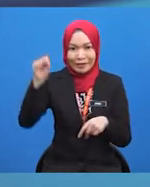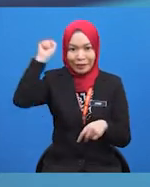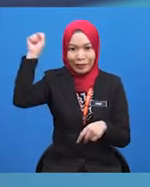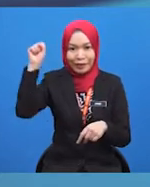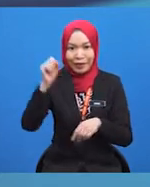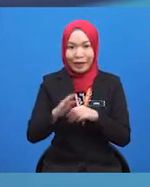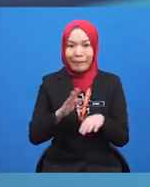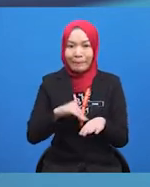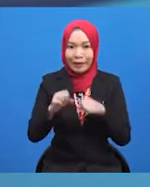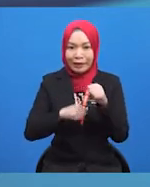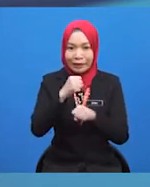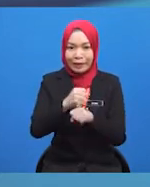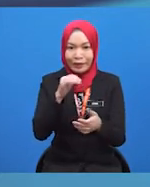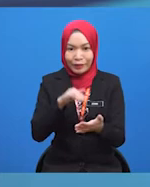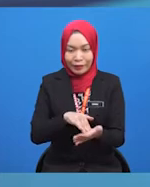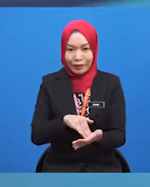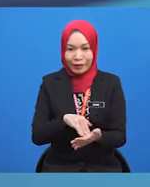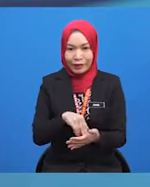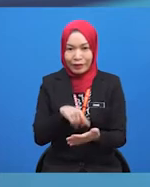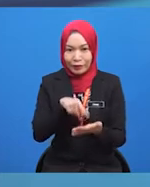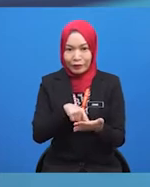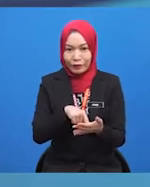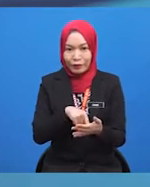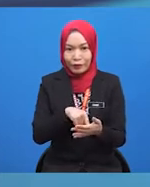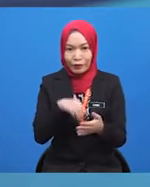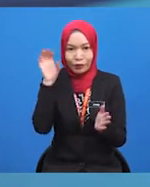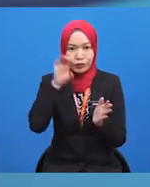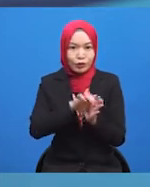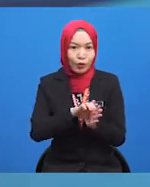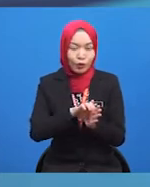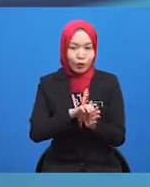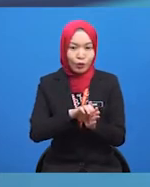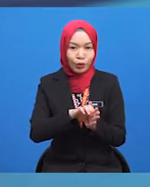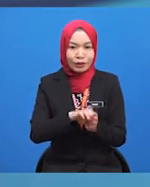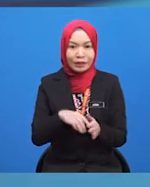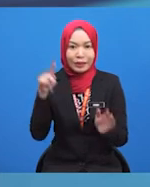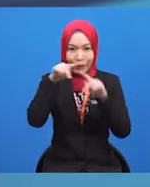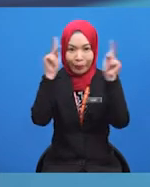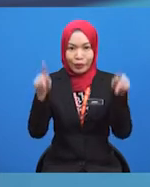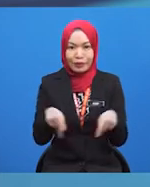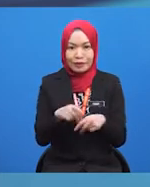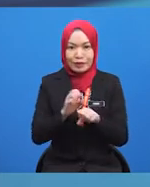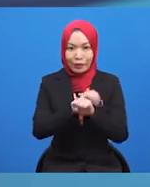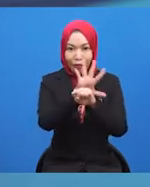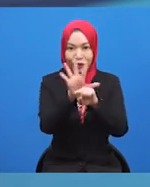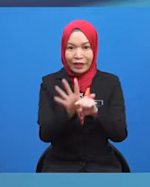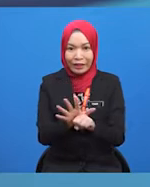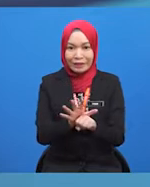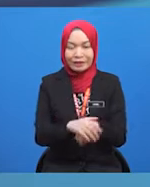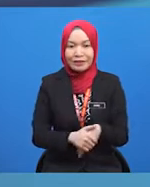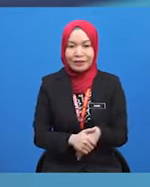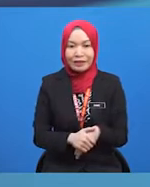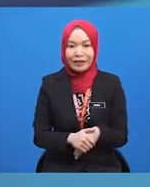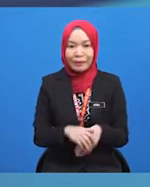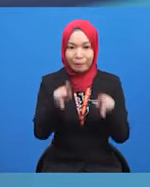tersebut. Contoh kedua ialah poster COVID-19. Poster ini sesuai